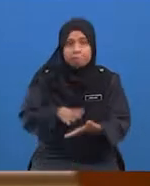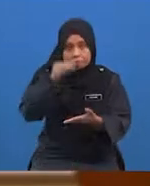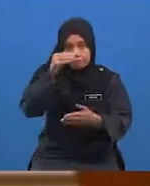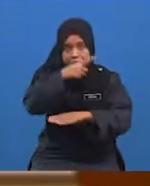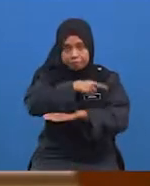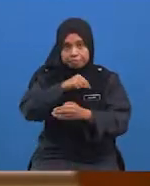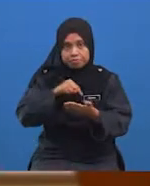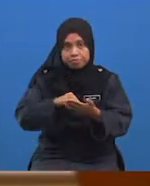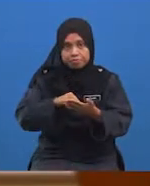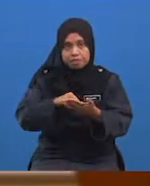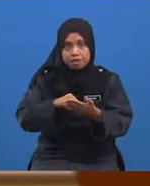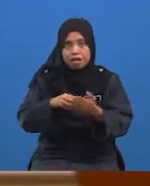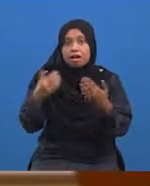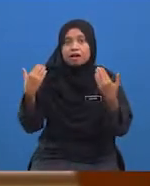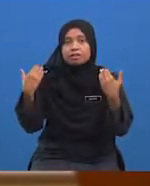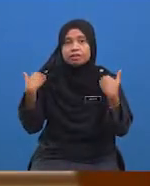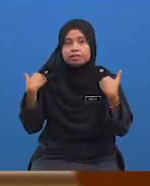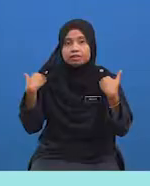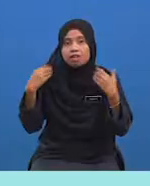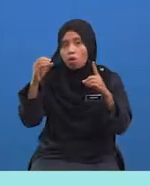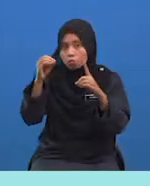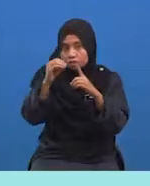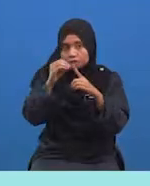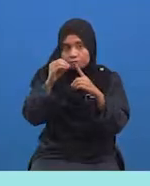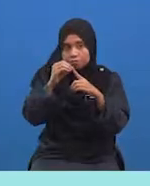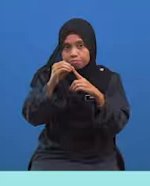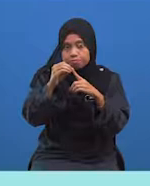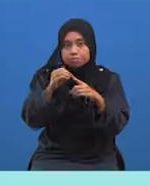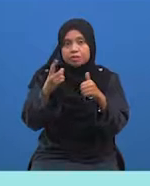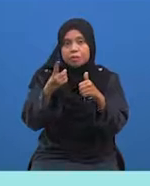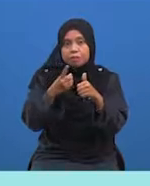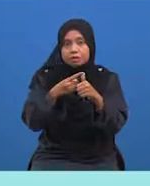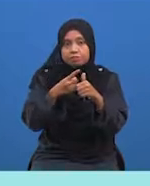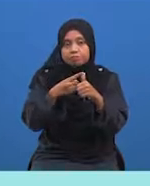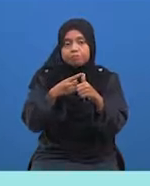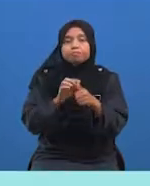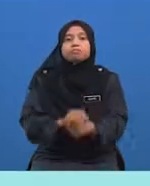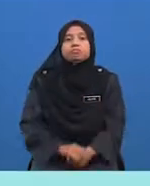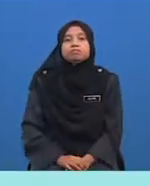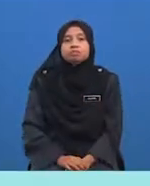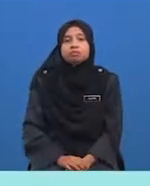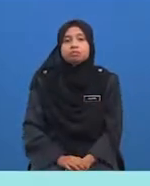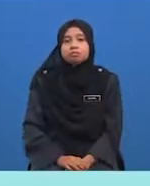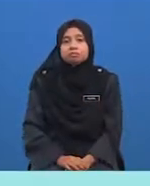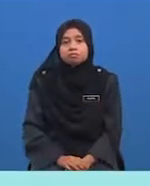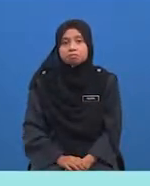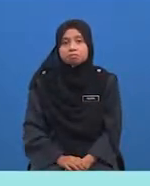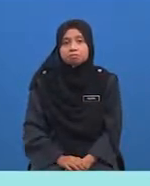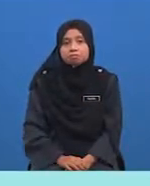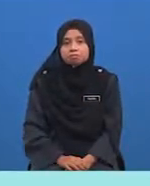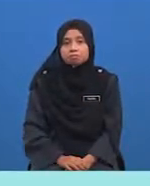Pengajaran cikgu pada kali ini mempunyai beberapa objektif yang perlu dicapai,